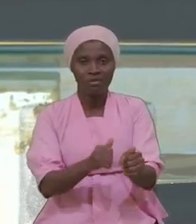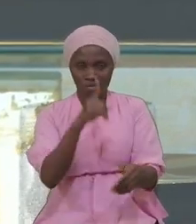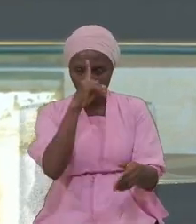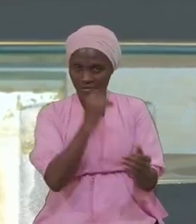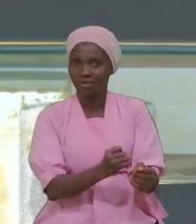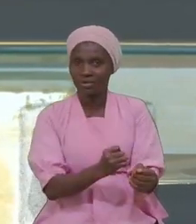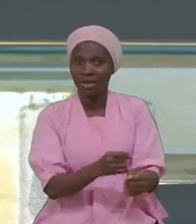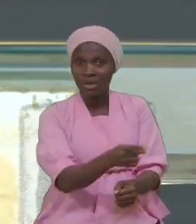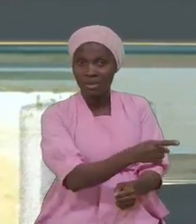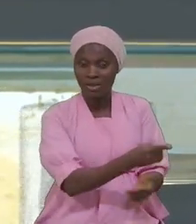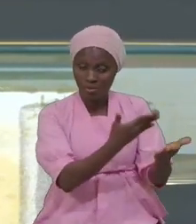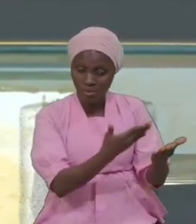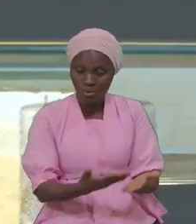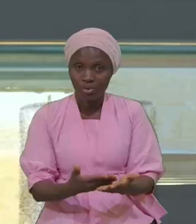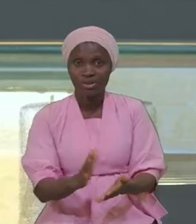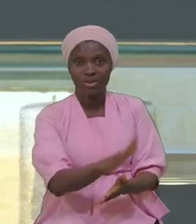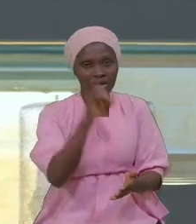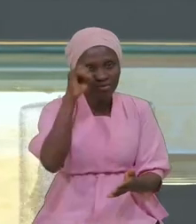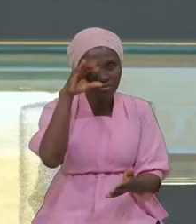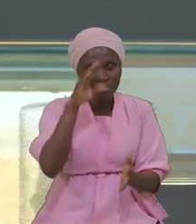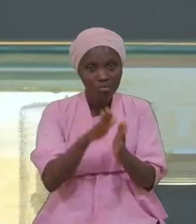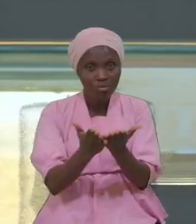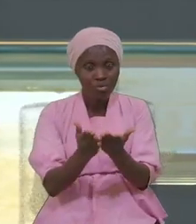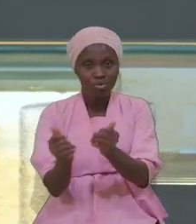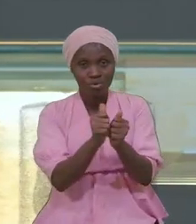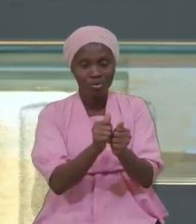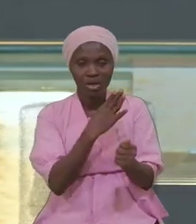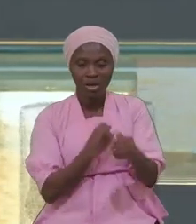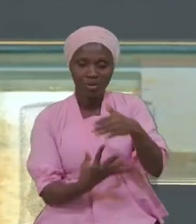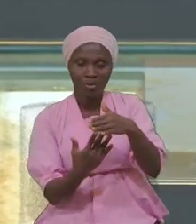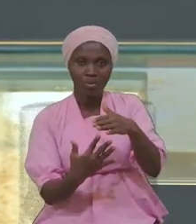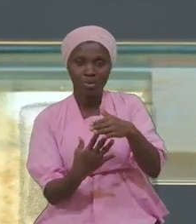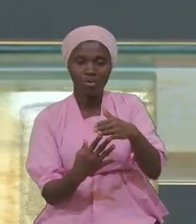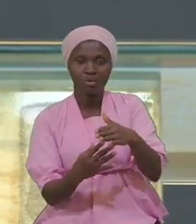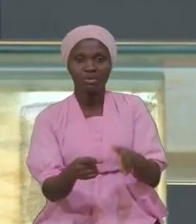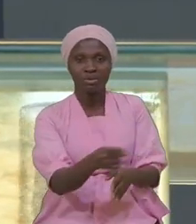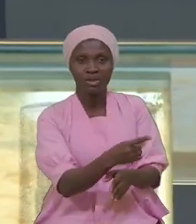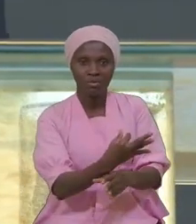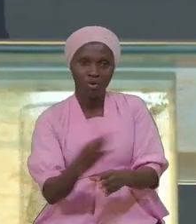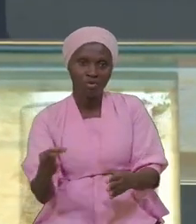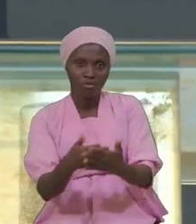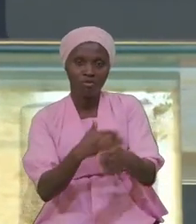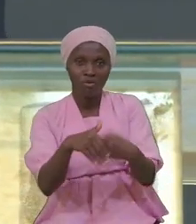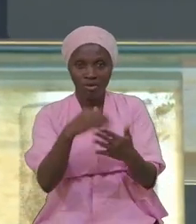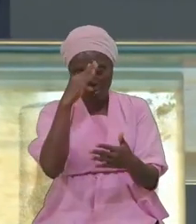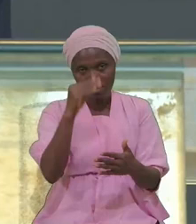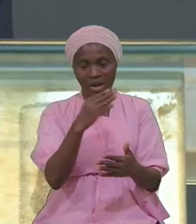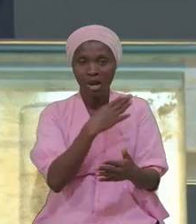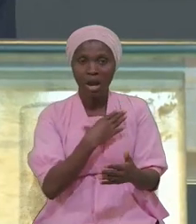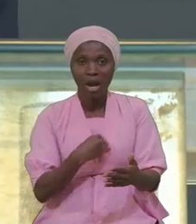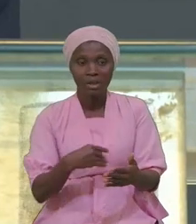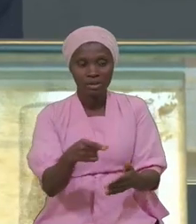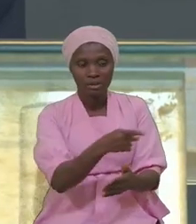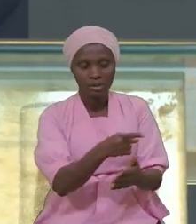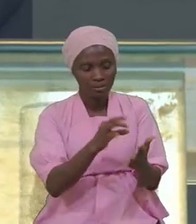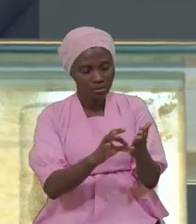Ils ont apporté leurs livres magiques, les brûlèrent devant tout le monde. On en estima